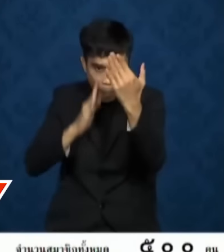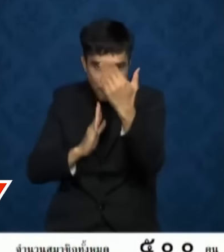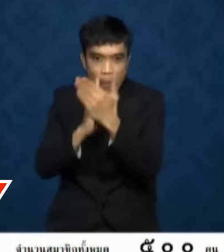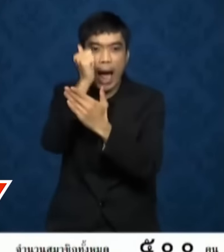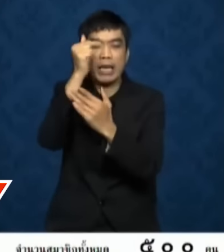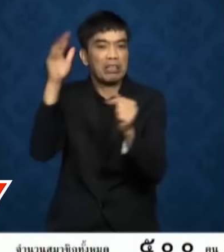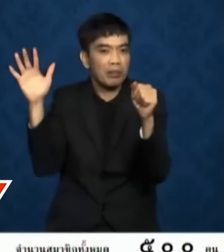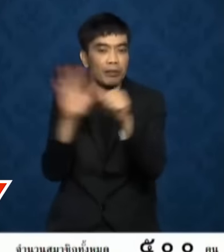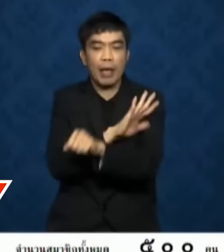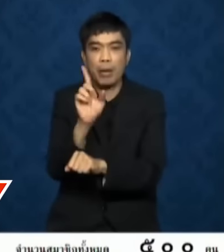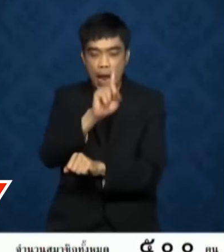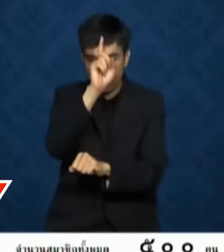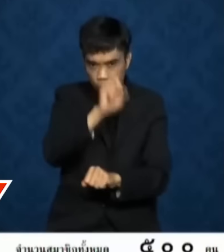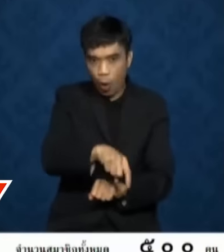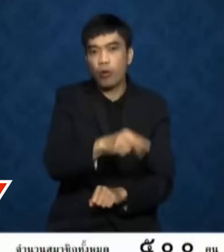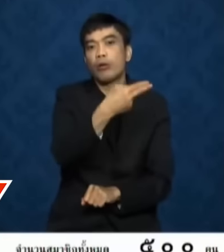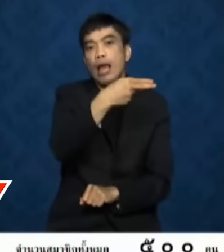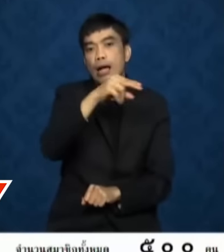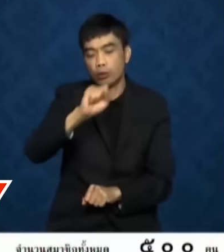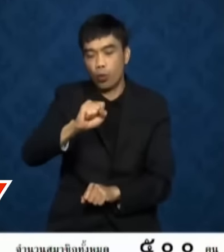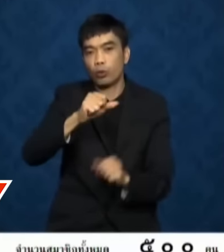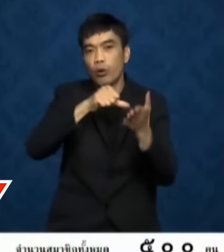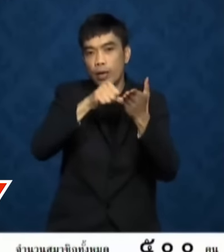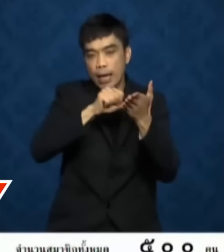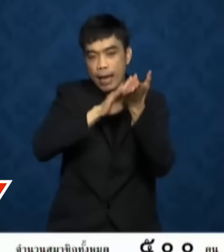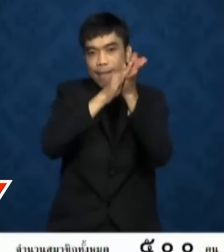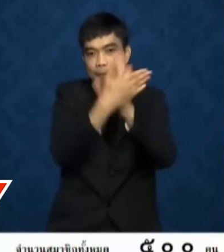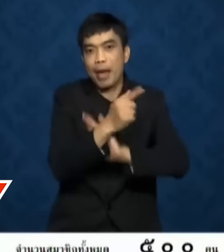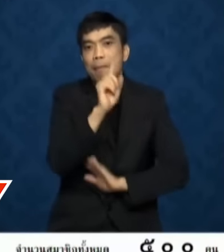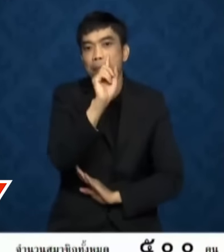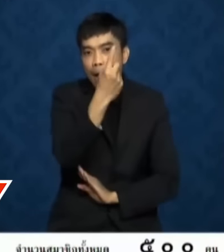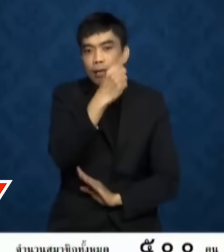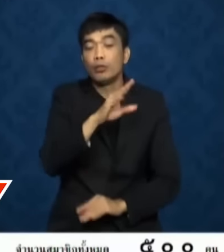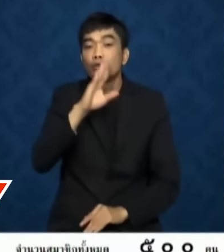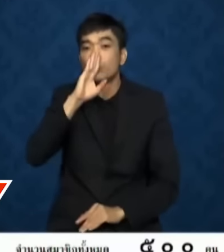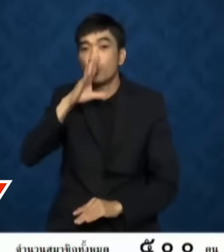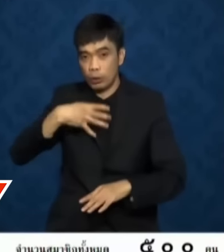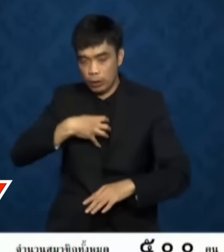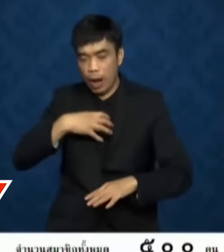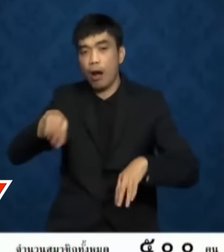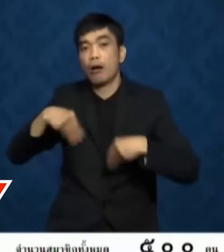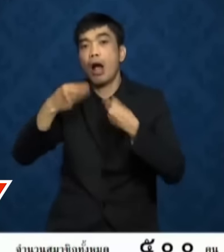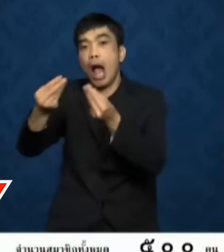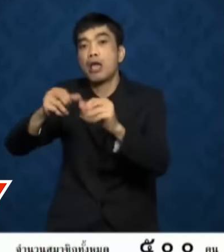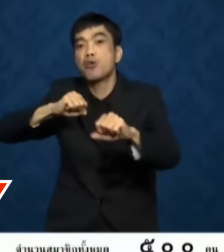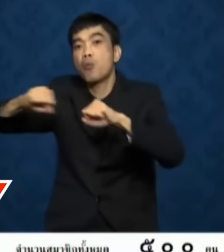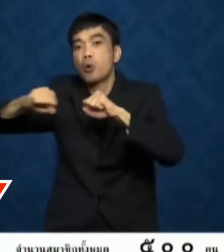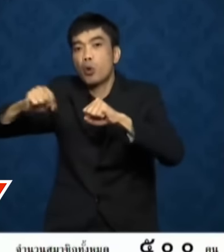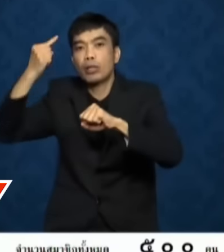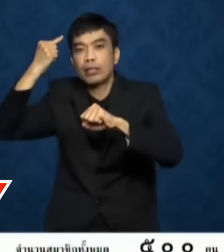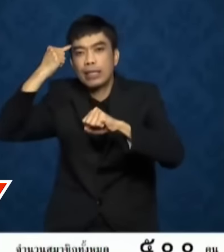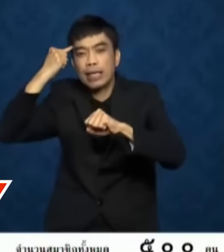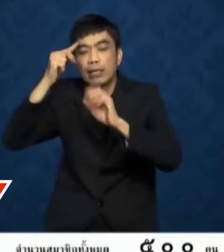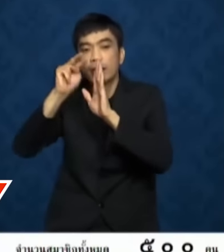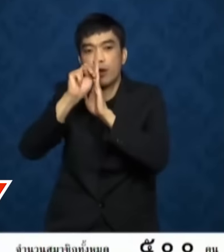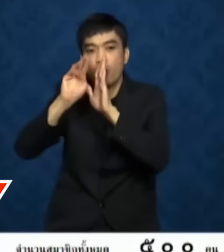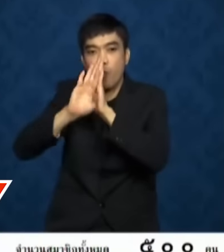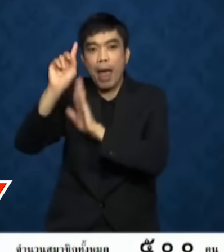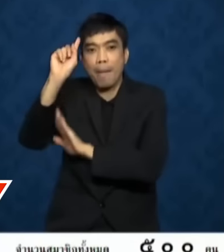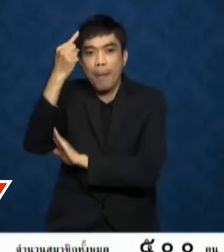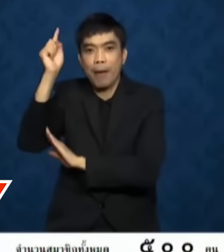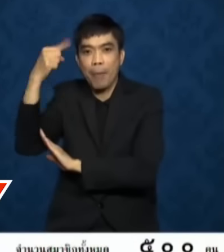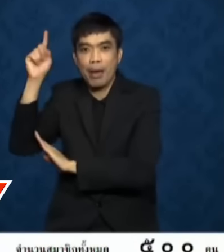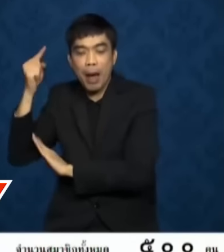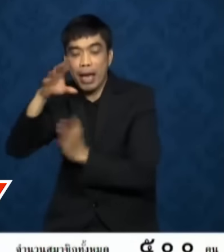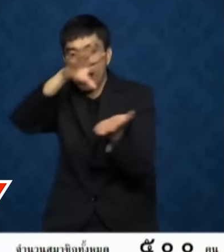ำหลักสูตรการศึกษาฉบับใหม่ที่เน้นทักษะสมรรถนะหากเราอยากให้เยาวชนของเราครับคิดค้นนโยบายต่างๆจากการรับฟังความเห็นจากหลายมุมม